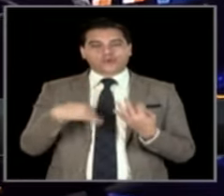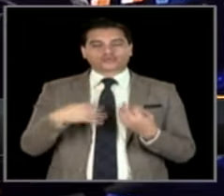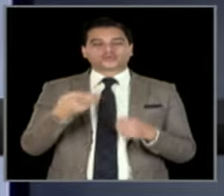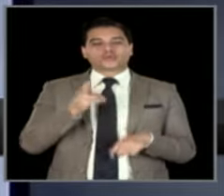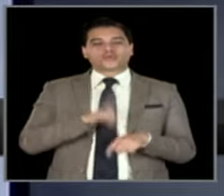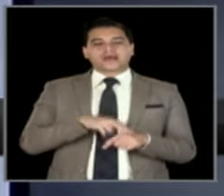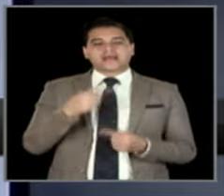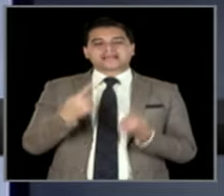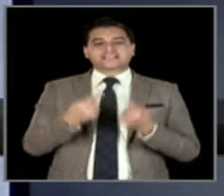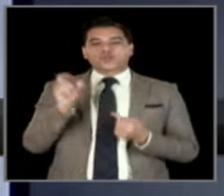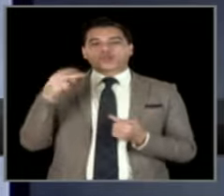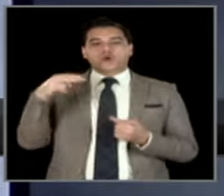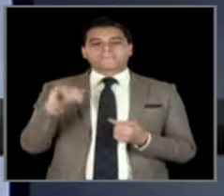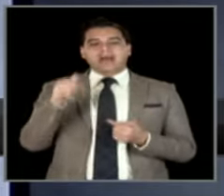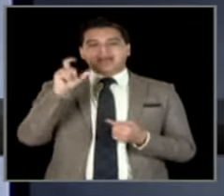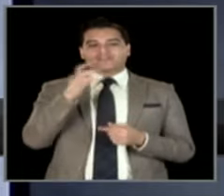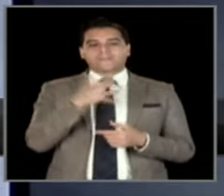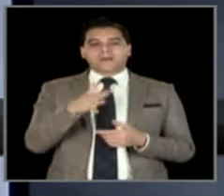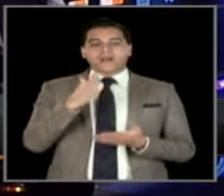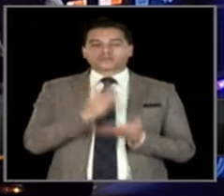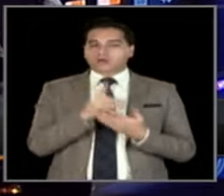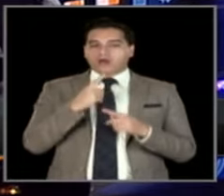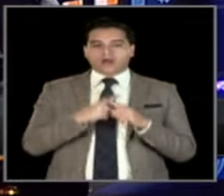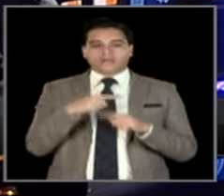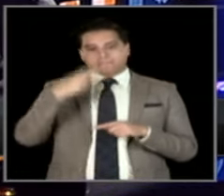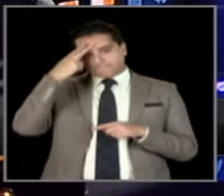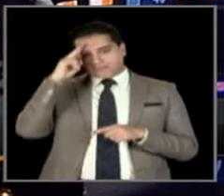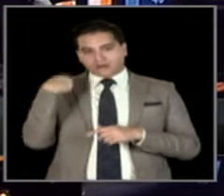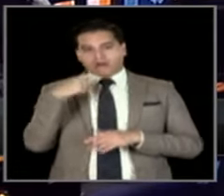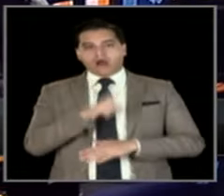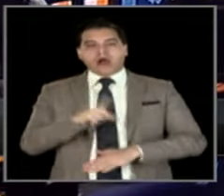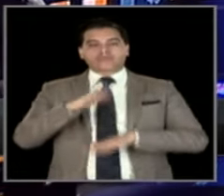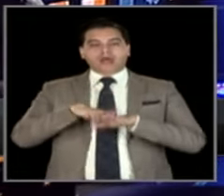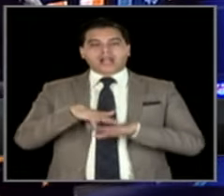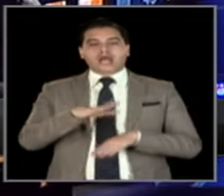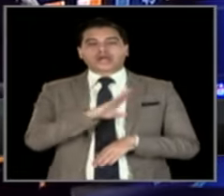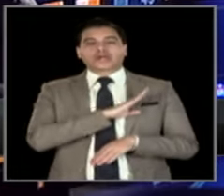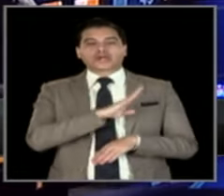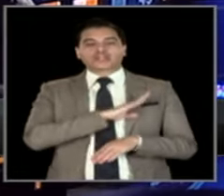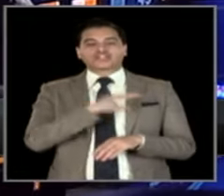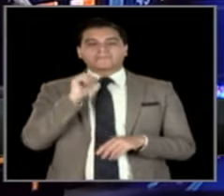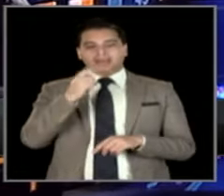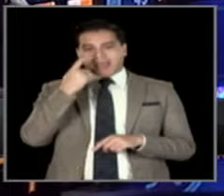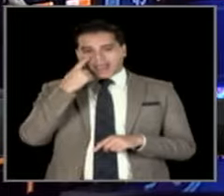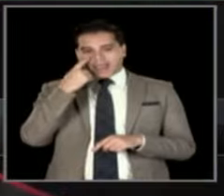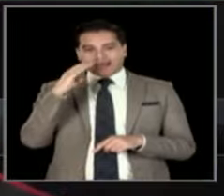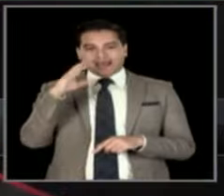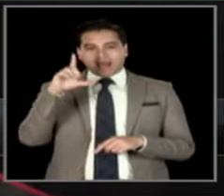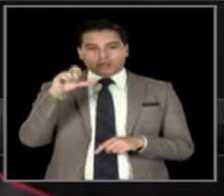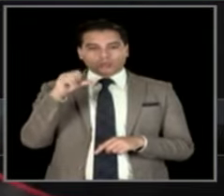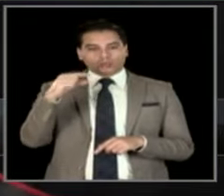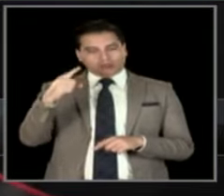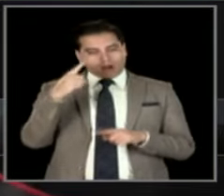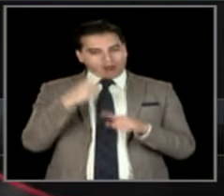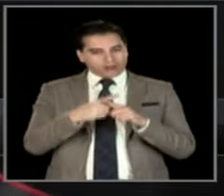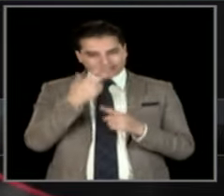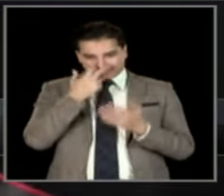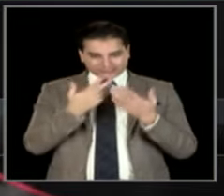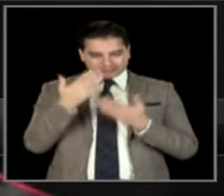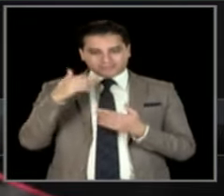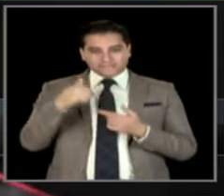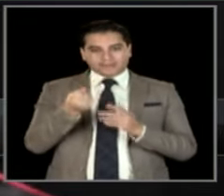النعمان؟ البحر المتوسط. غلط. من هو قائد جيش المغول في معركة عين جالوت عام 1000؟ قطز. غلط. أديب